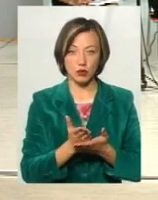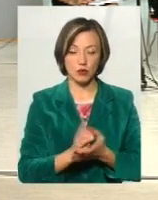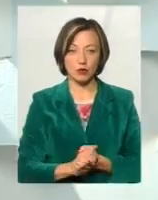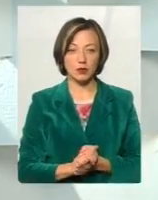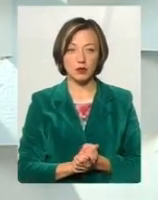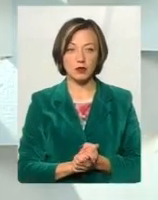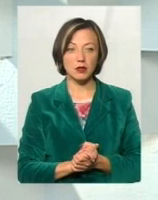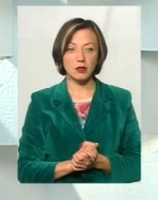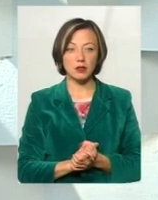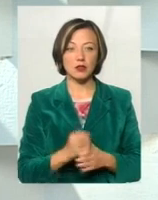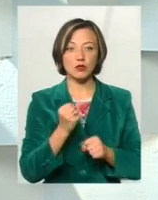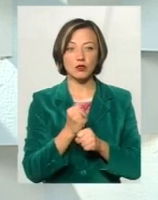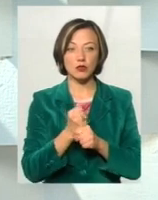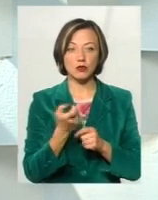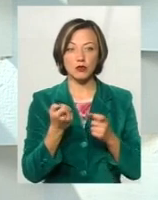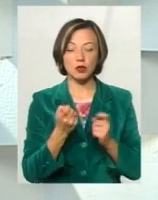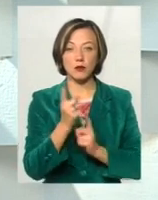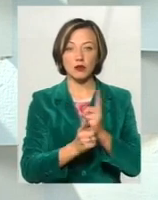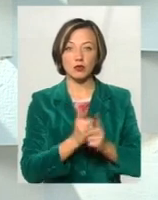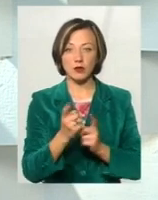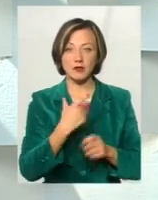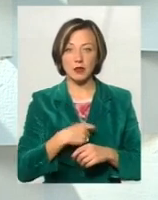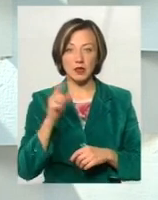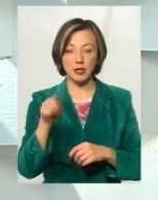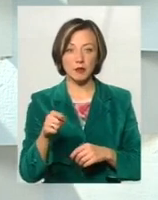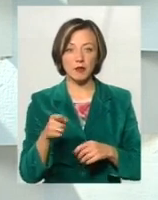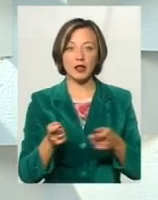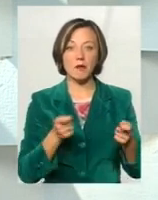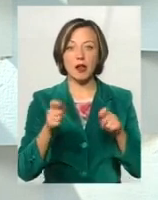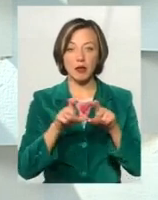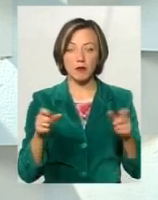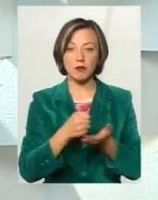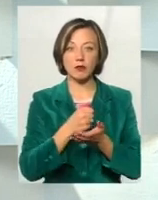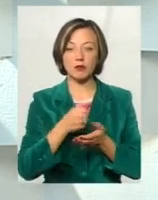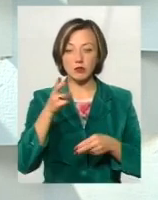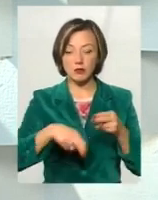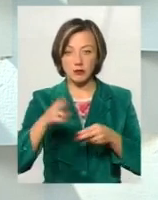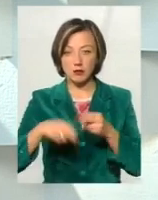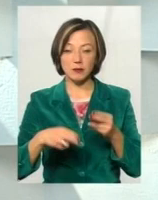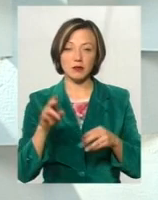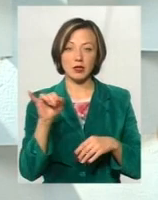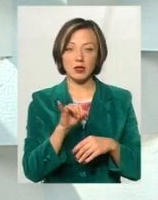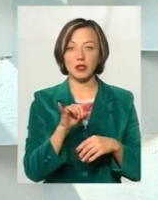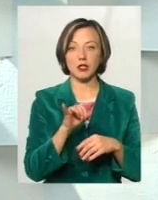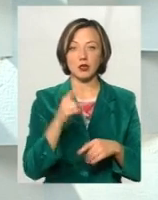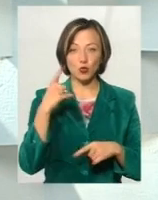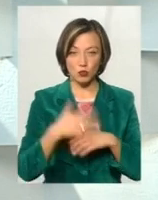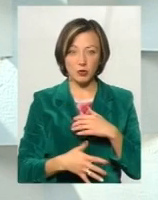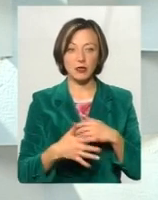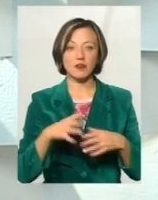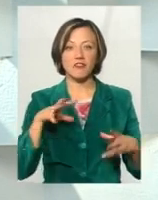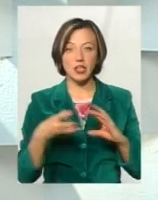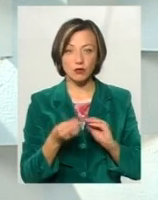Так що зробіть трошки перетрубацію в себе там в департаменті, поставте крапочки якісь там і якісь зрозумійте,